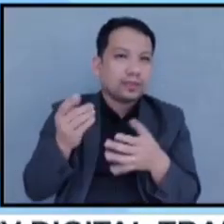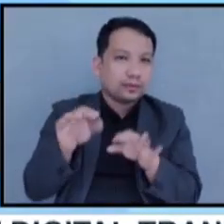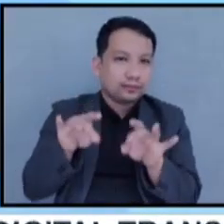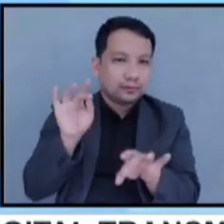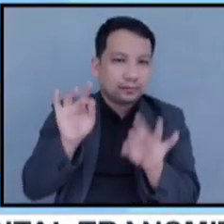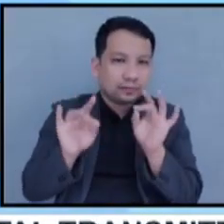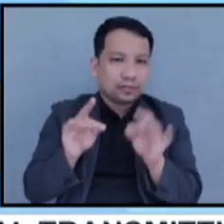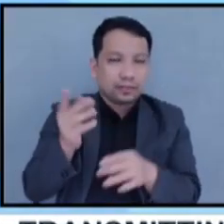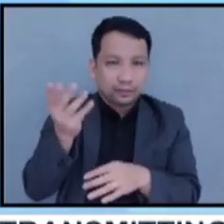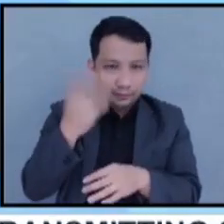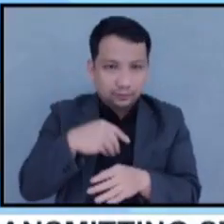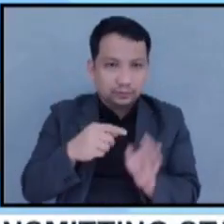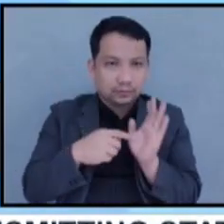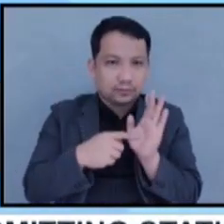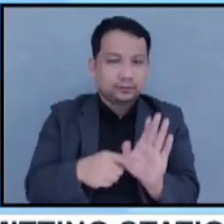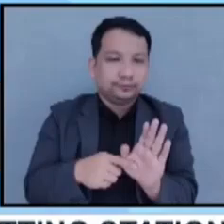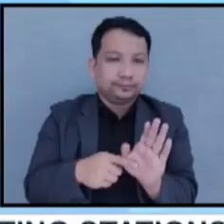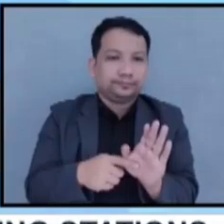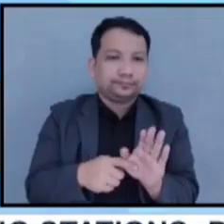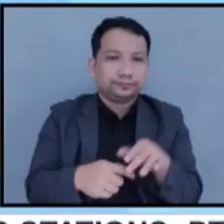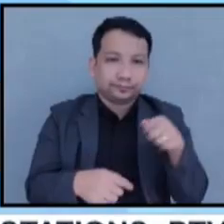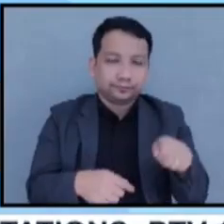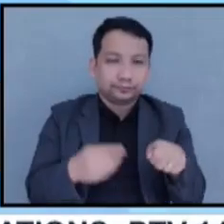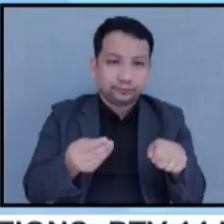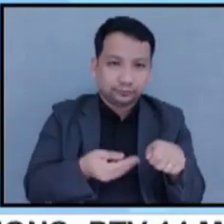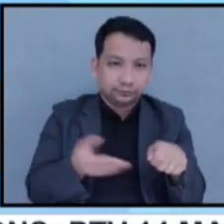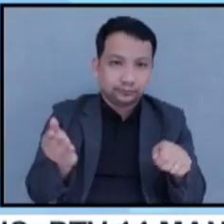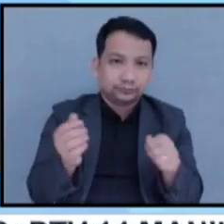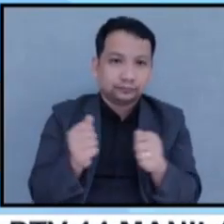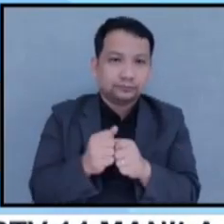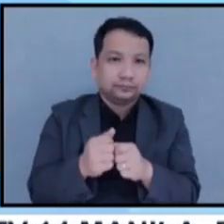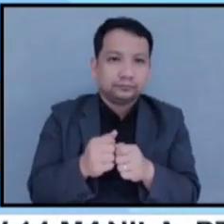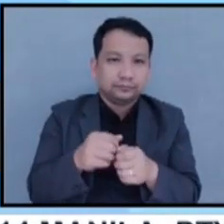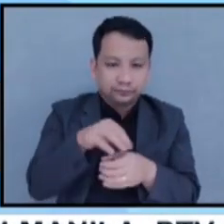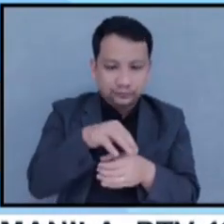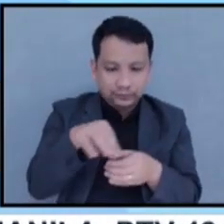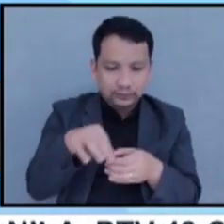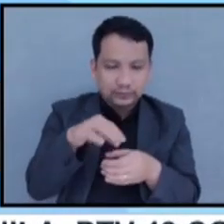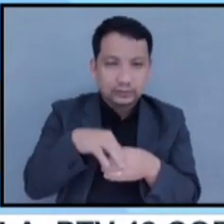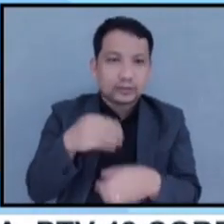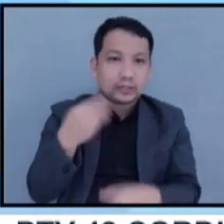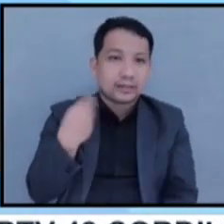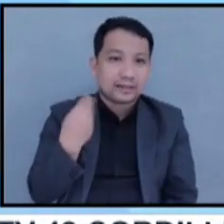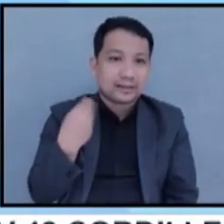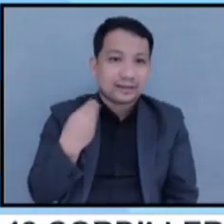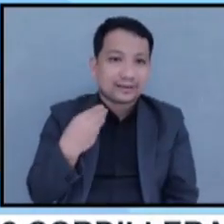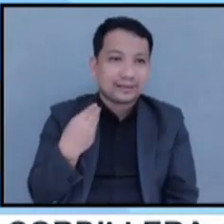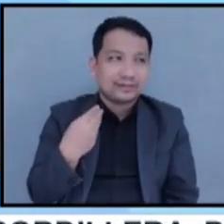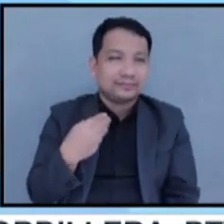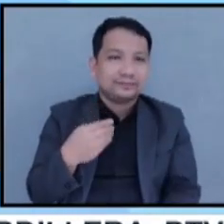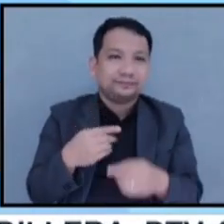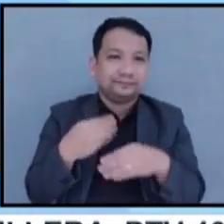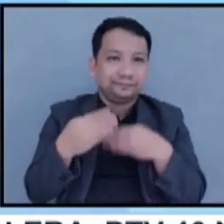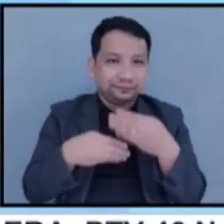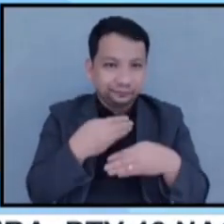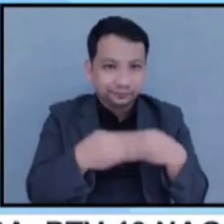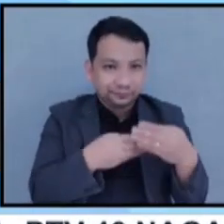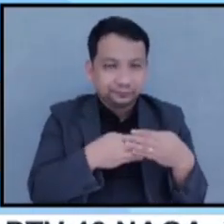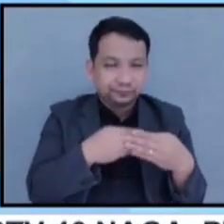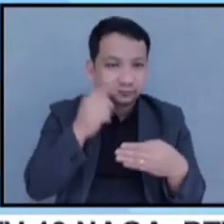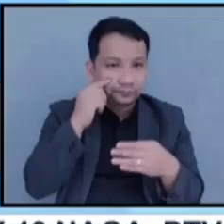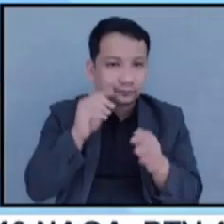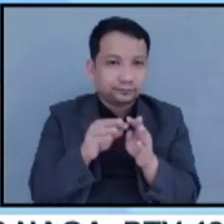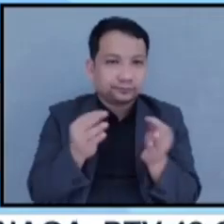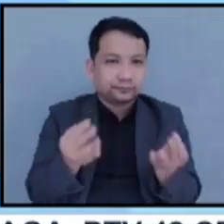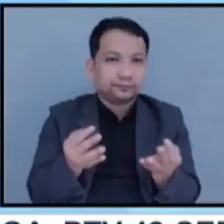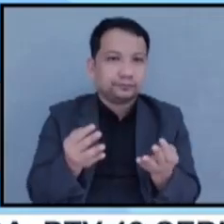pamimilian para sa magandang pang gift and giveaways, kagaya ng coin purse, pamaypay, tissue holder,